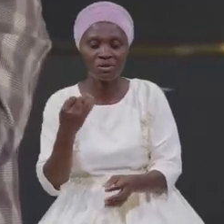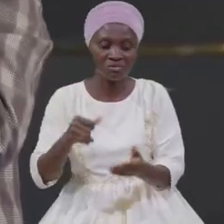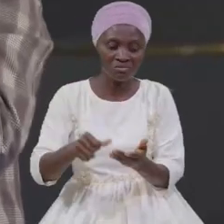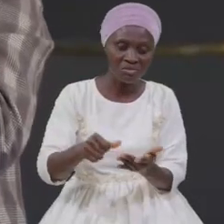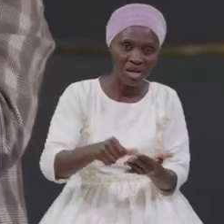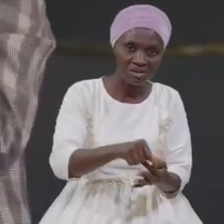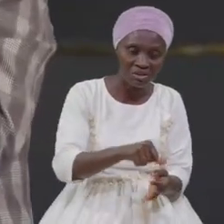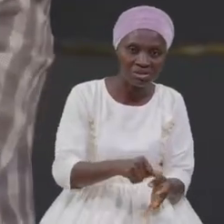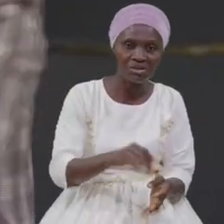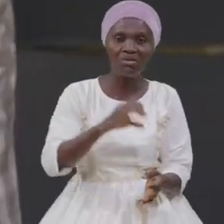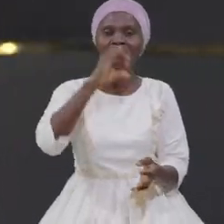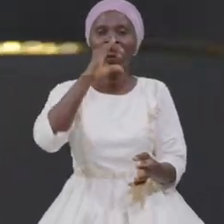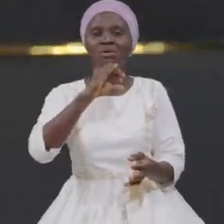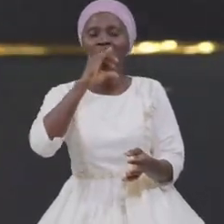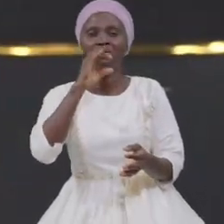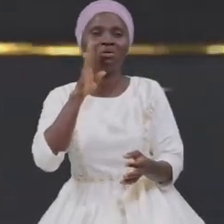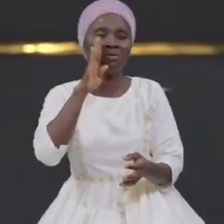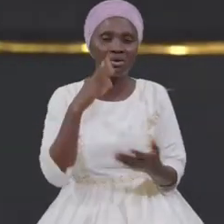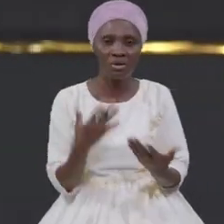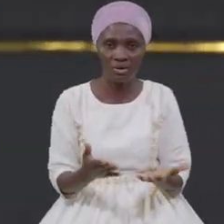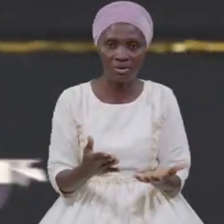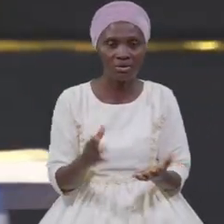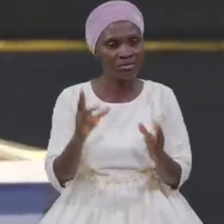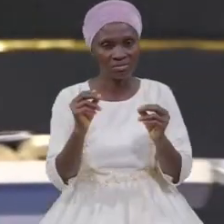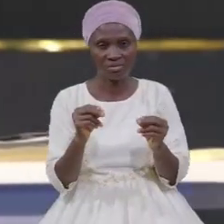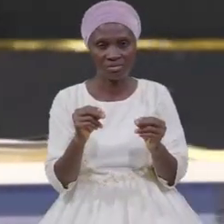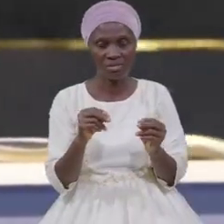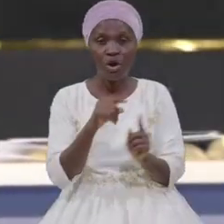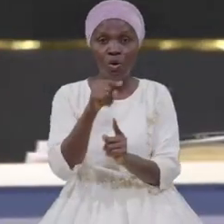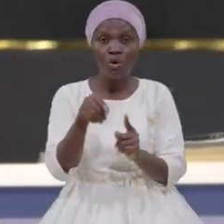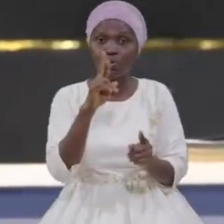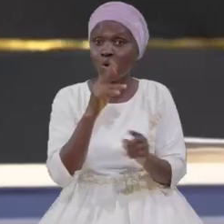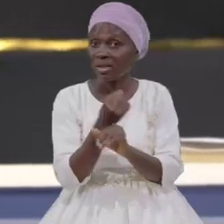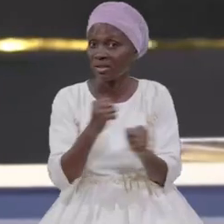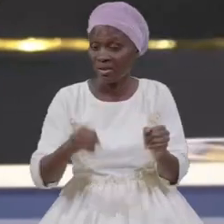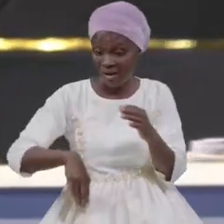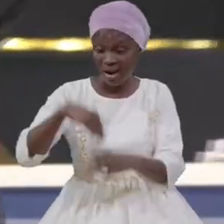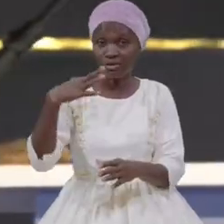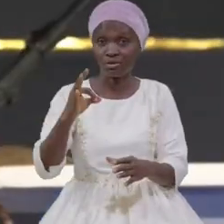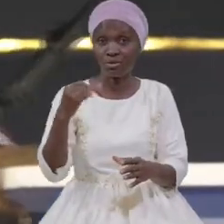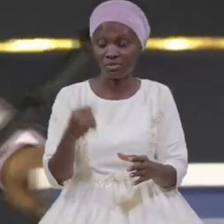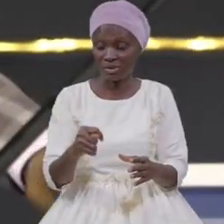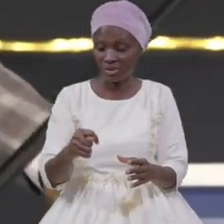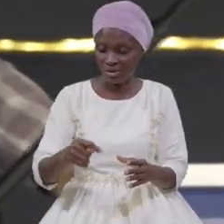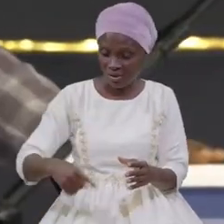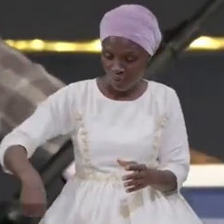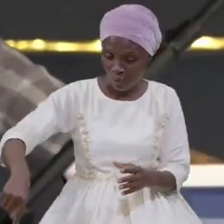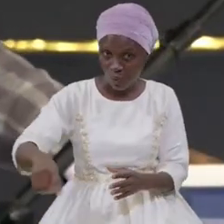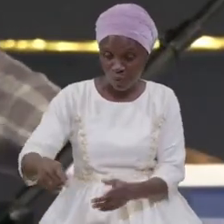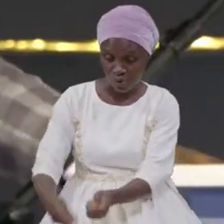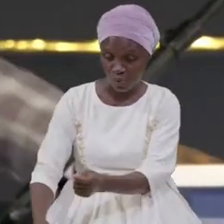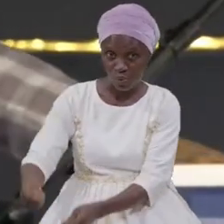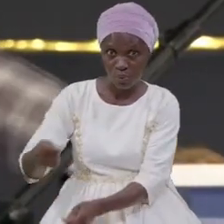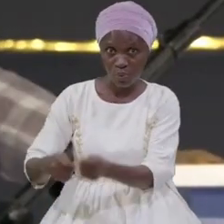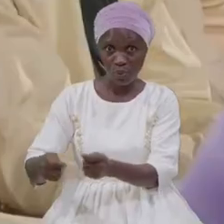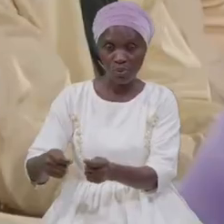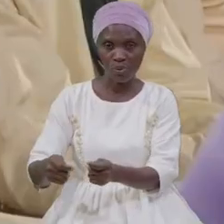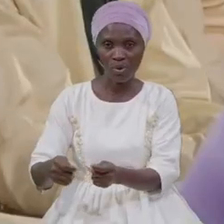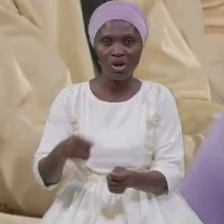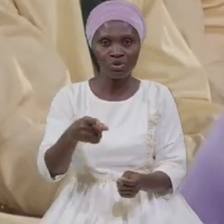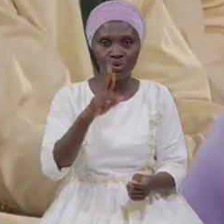sauvé, sorti du puits, on te tire de ce puits et tu n'es plus dans